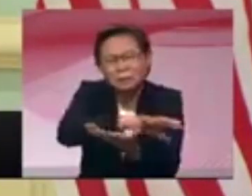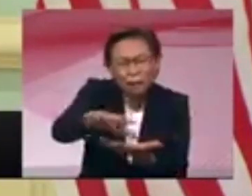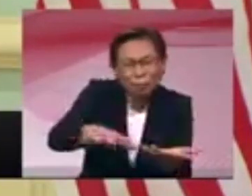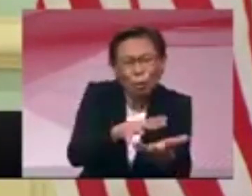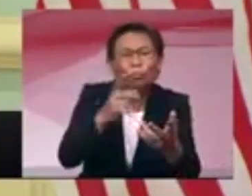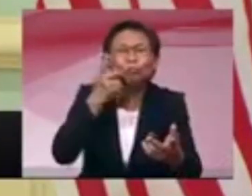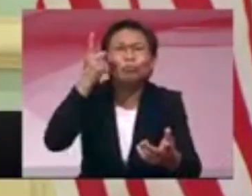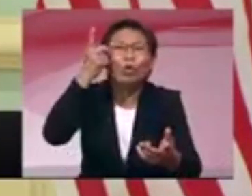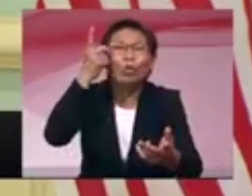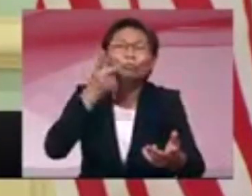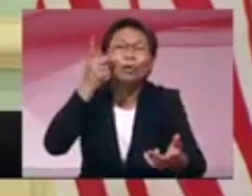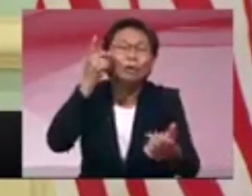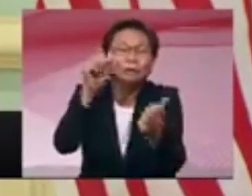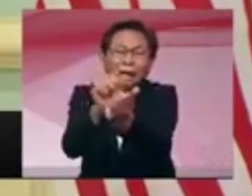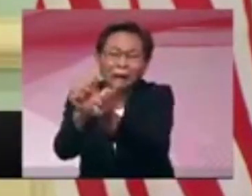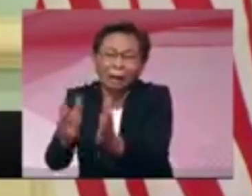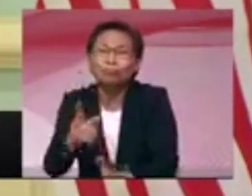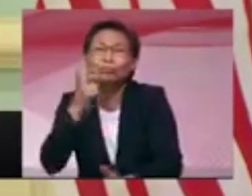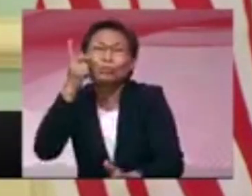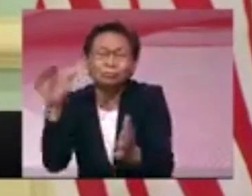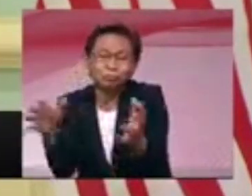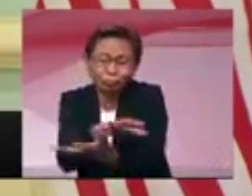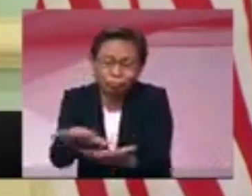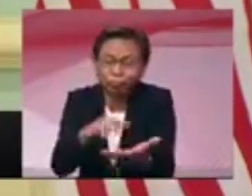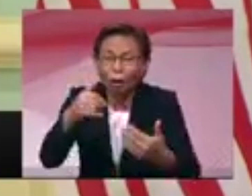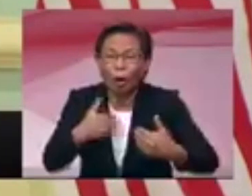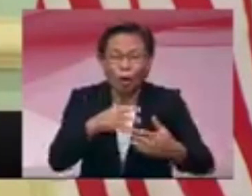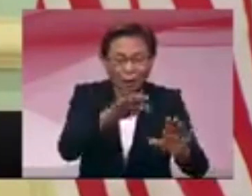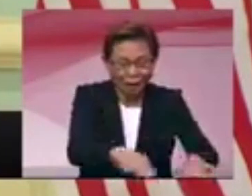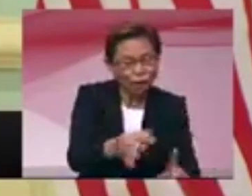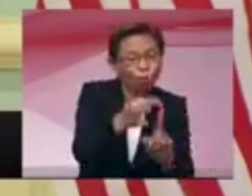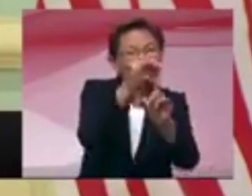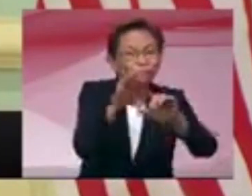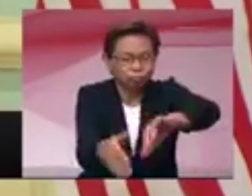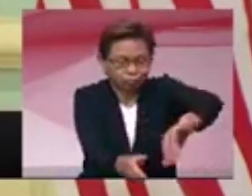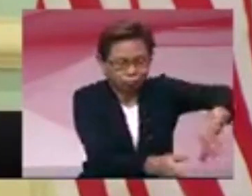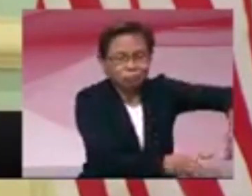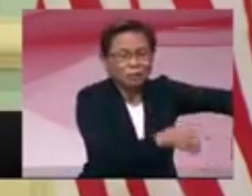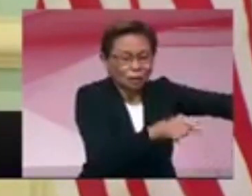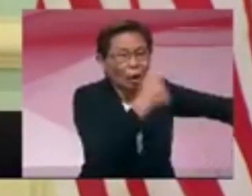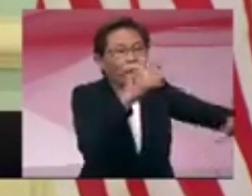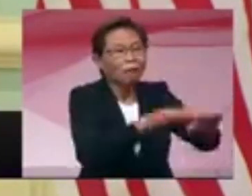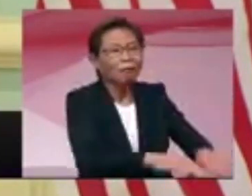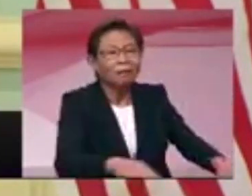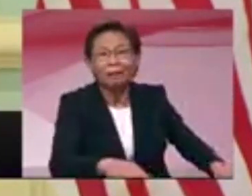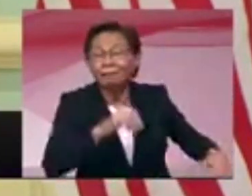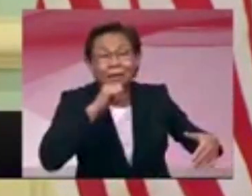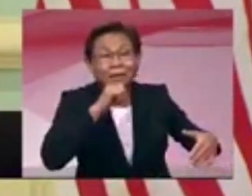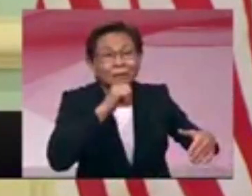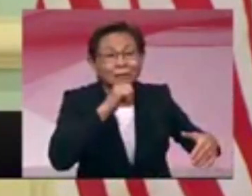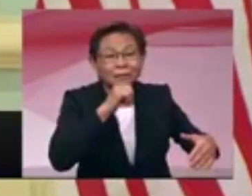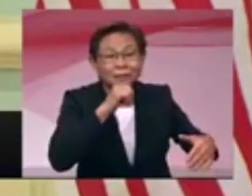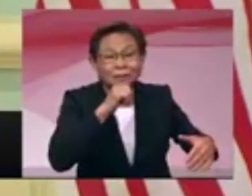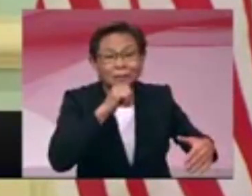dengan tahanan-tahanan yang lain. Mereka ditempatkan tempat yang khusus kerana mereka merupakan kanak-kanak dan tidak